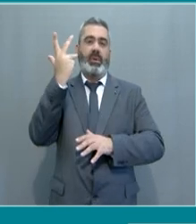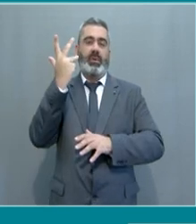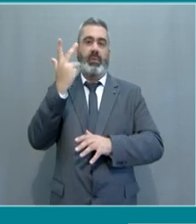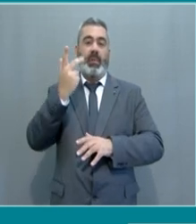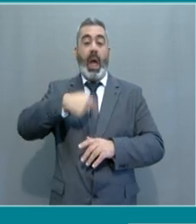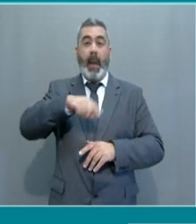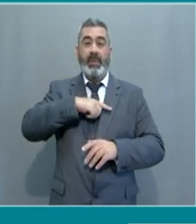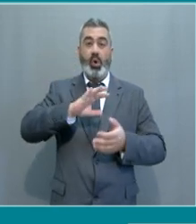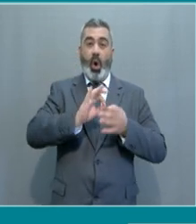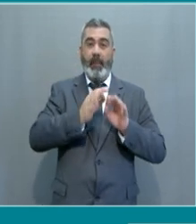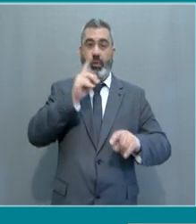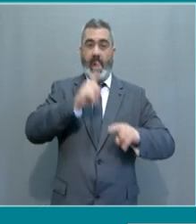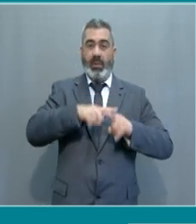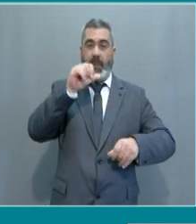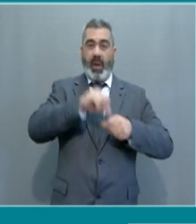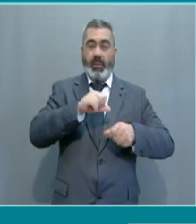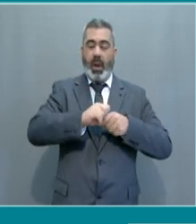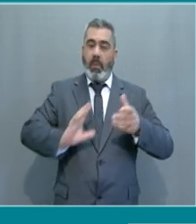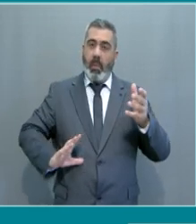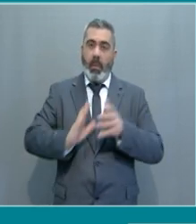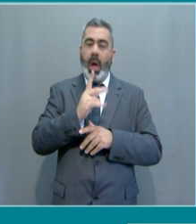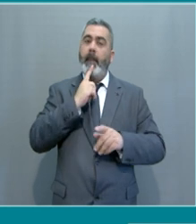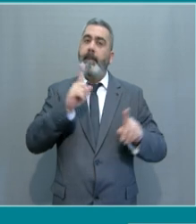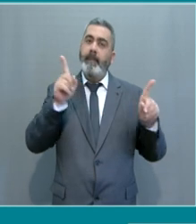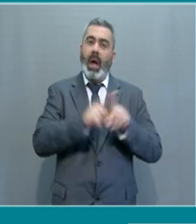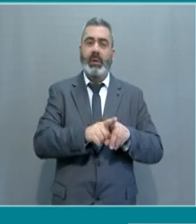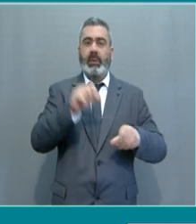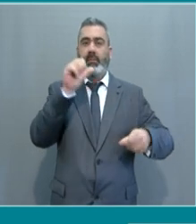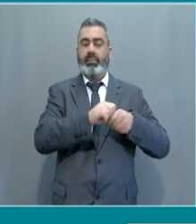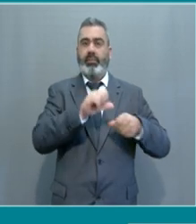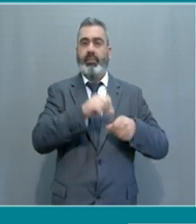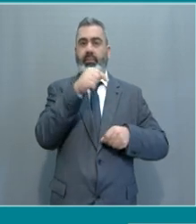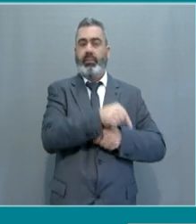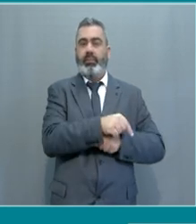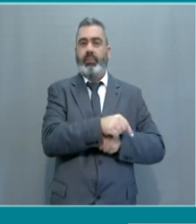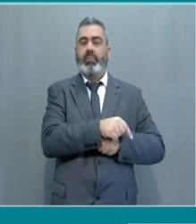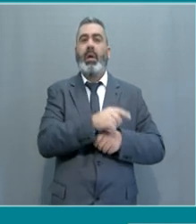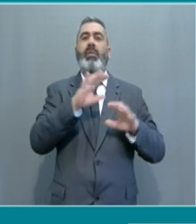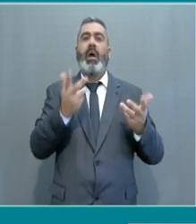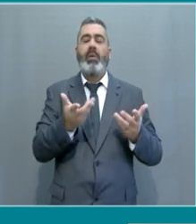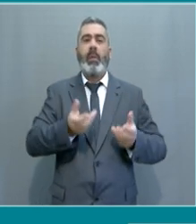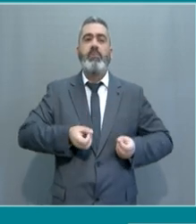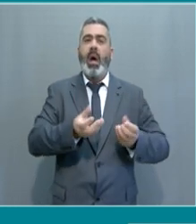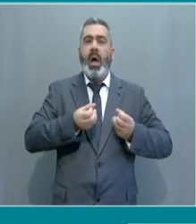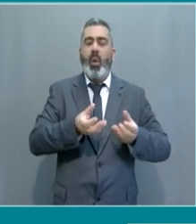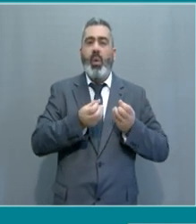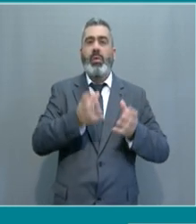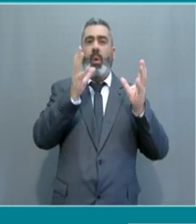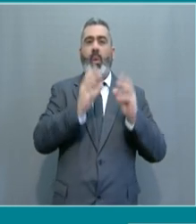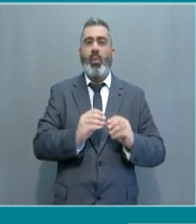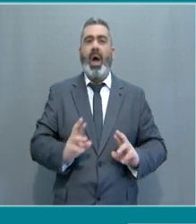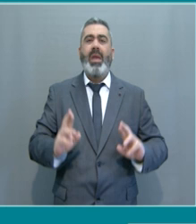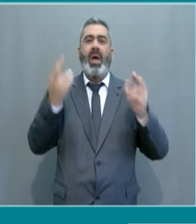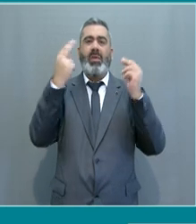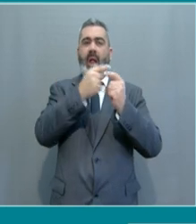όμιλό μας, που θα συμπληρώνει την παραδοσιακή μας δραστηριότητα του downstream, δηλαδή της παραγωγής και διάθεσης